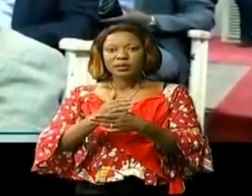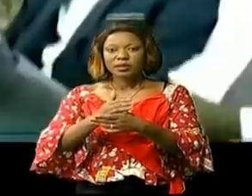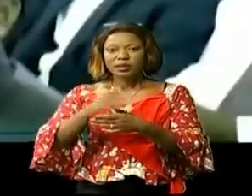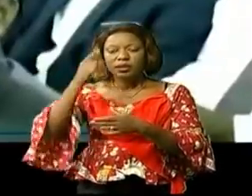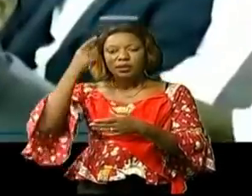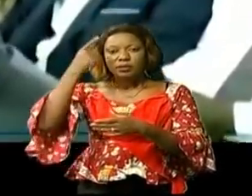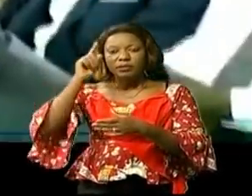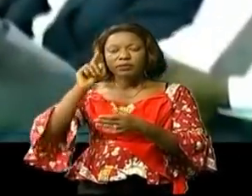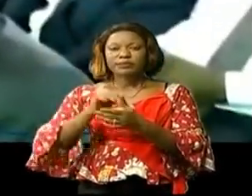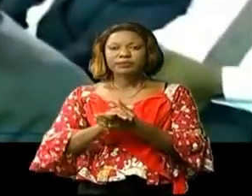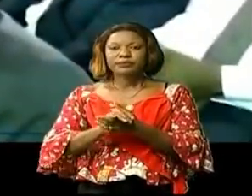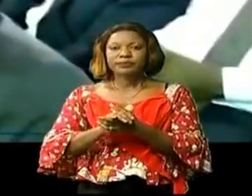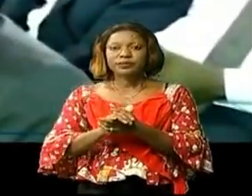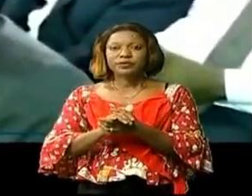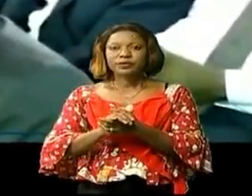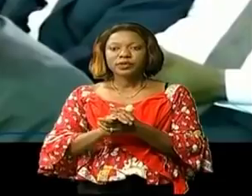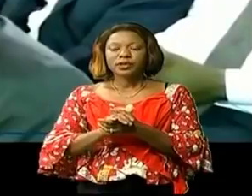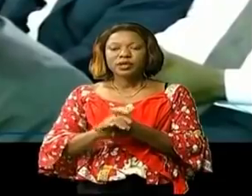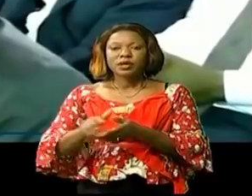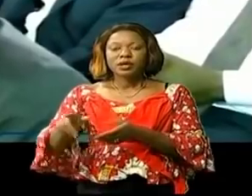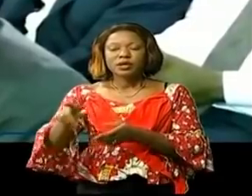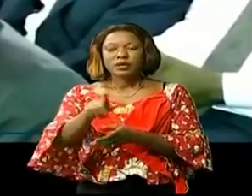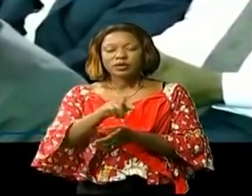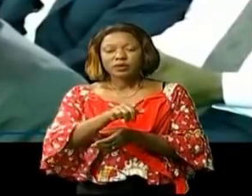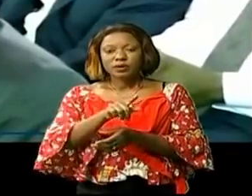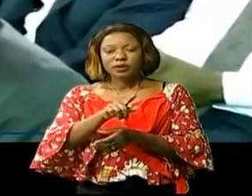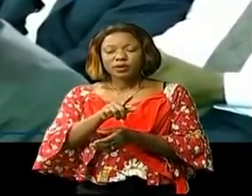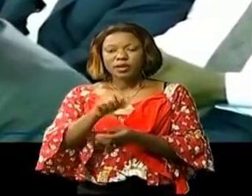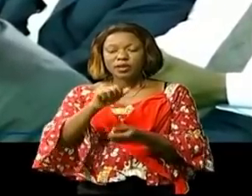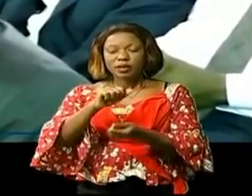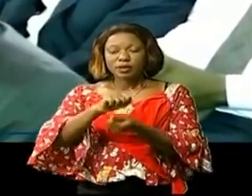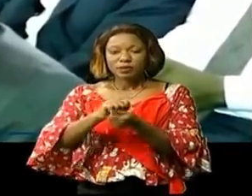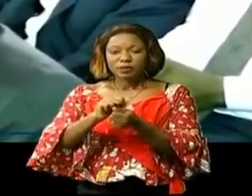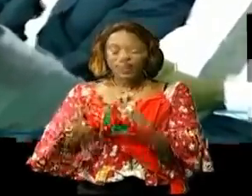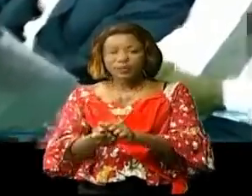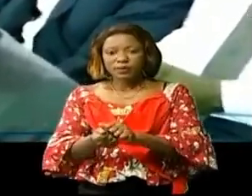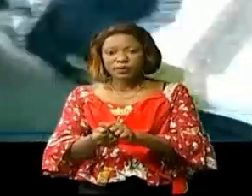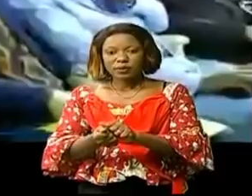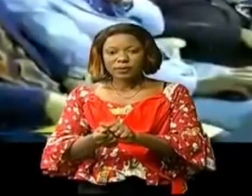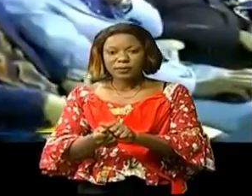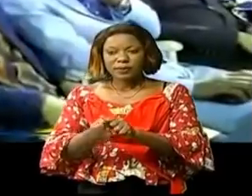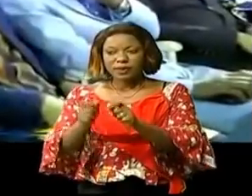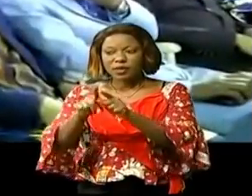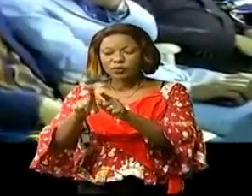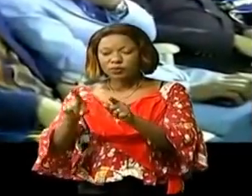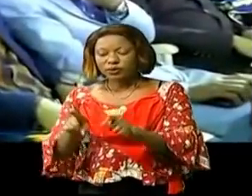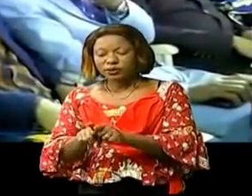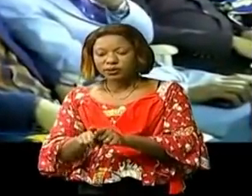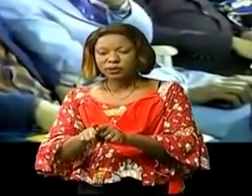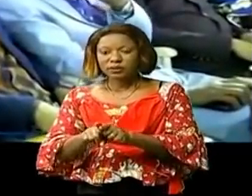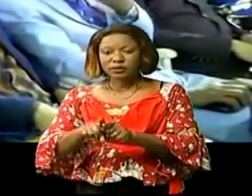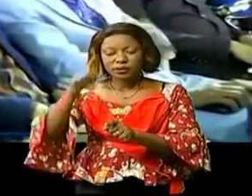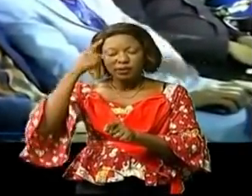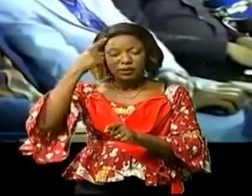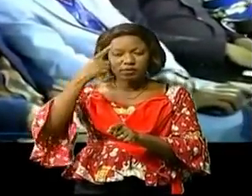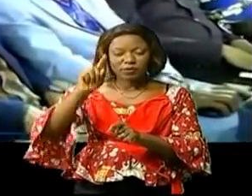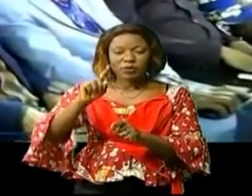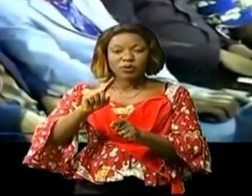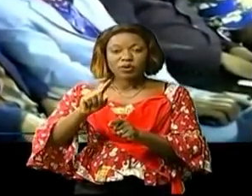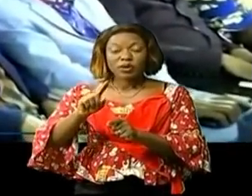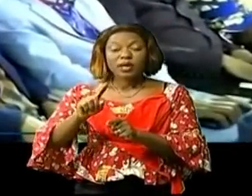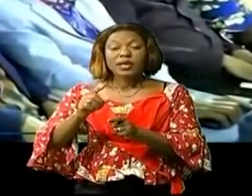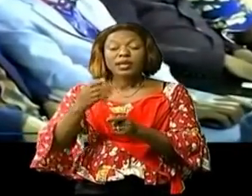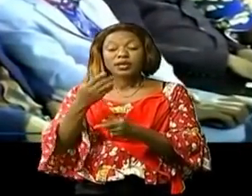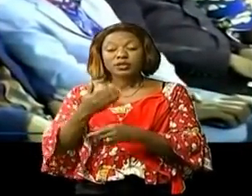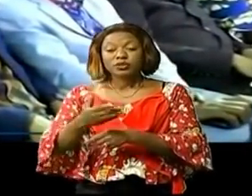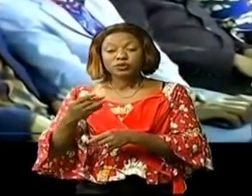minières. Quant au volet lutte contre la fraude dans le secteur minier, s'est rabattu à l'interception des camions remplis de produits